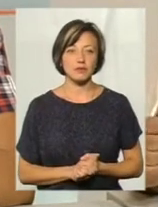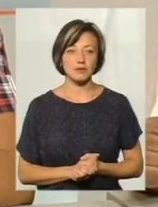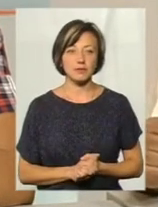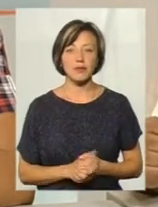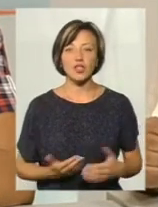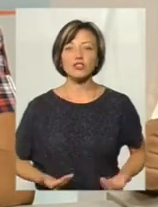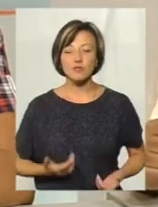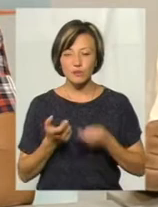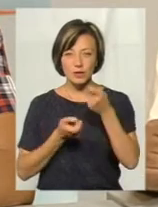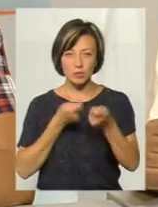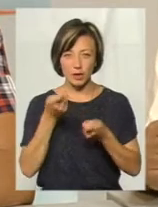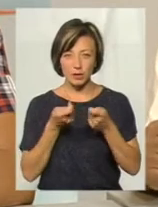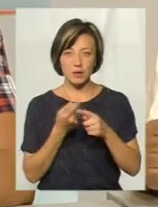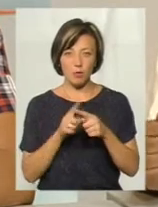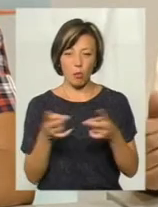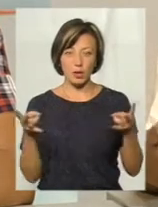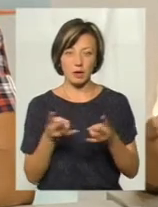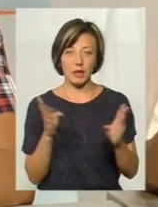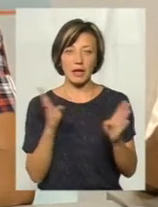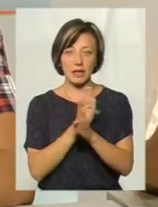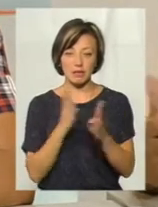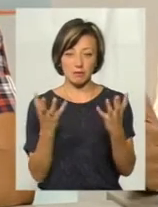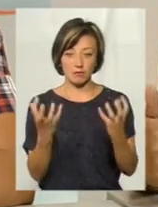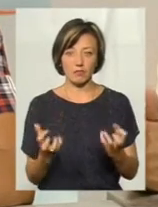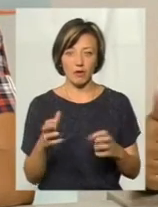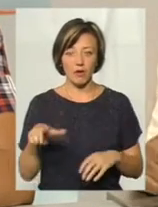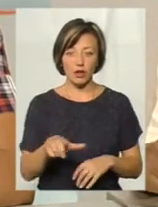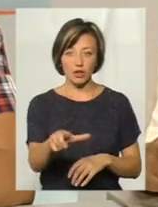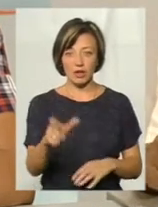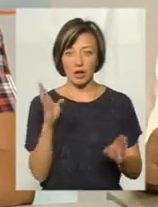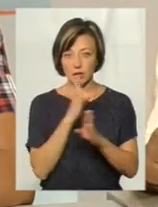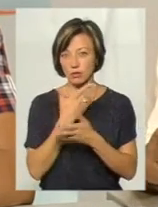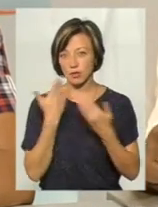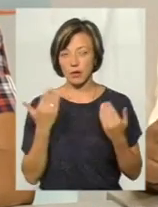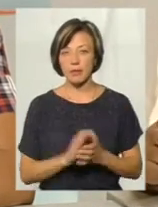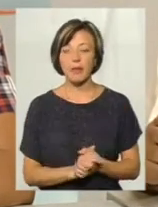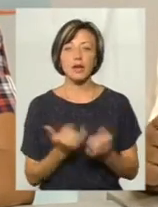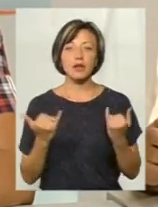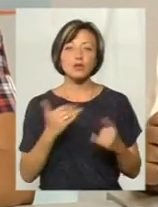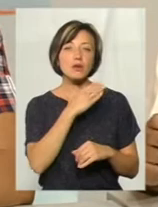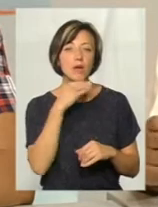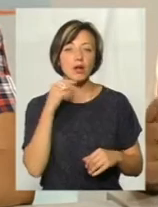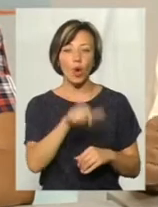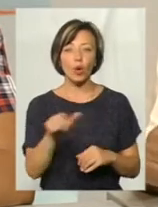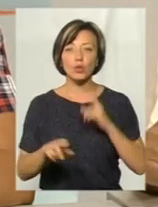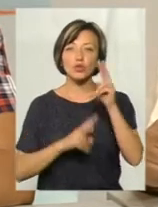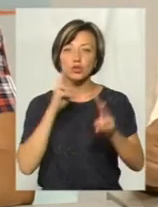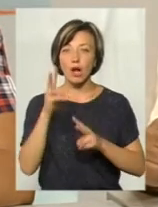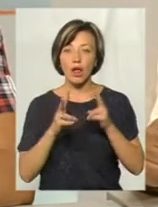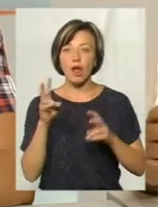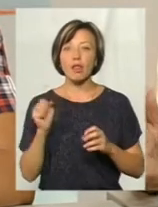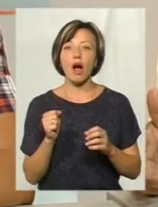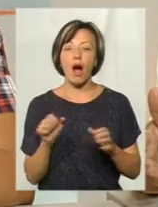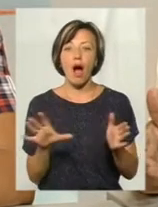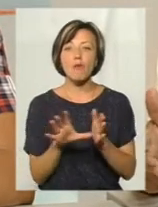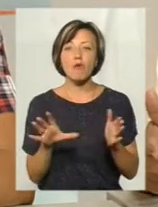діяльність, свою роботу. От. Тобто сьогодні є багато аспектів. Сьогодні місцеві жителі жалуються на акумуляторний завод,